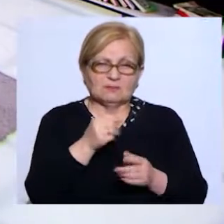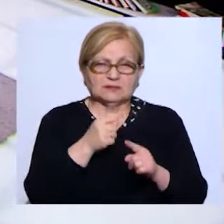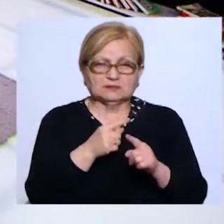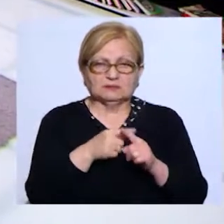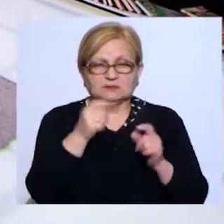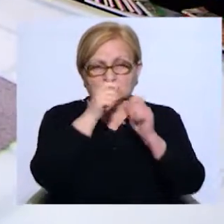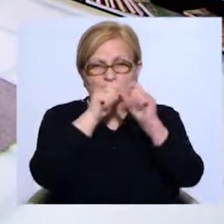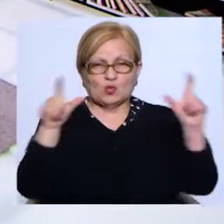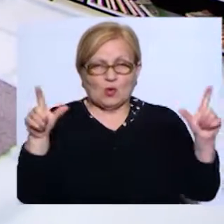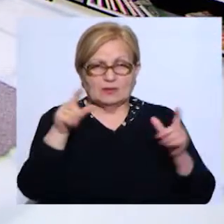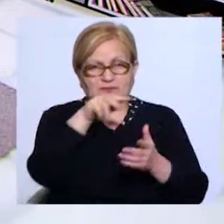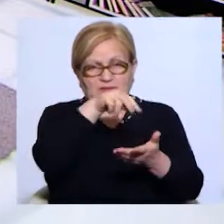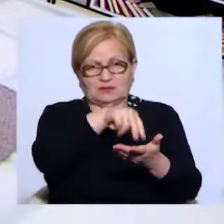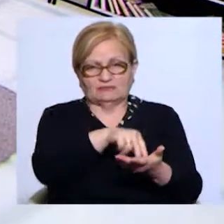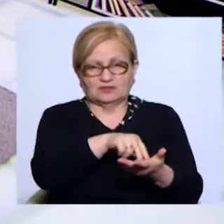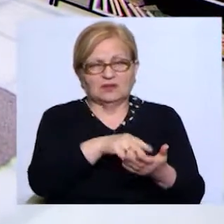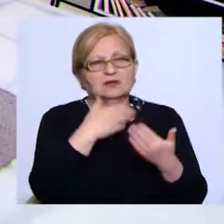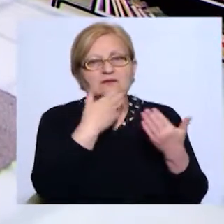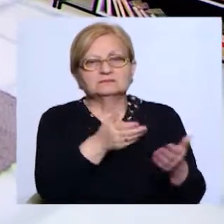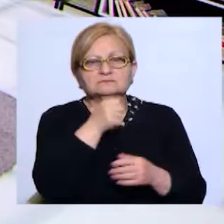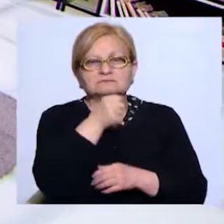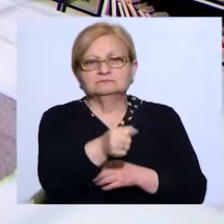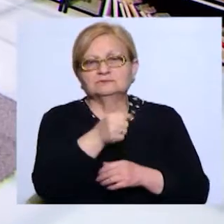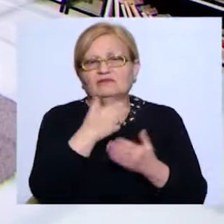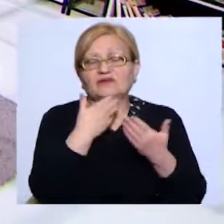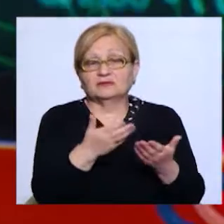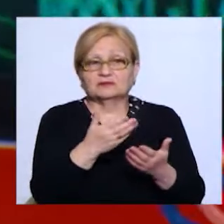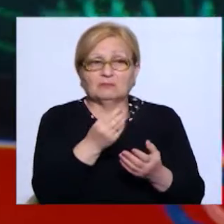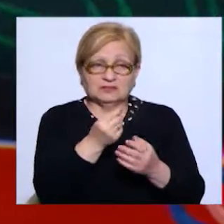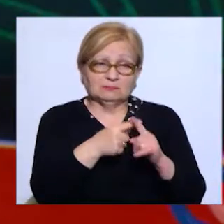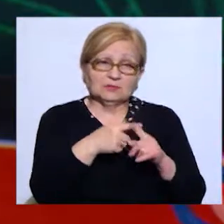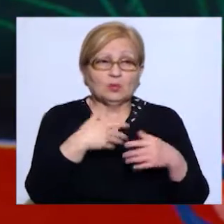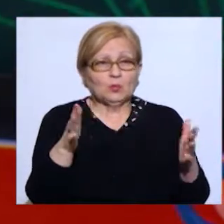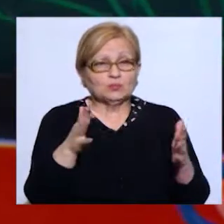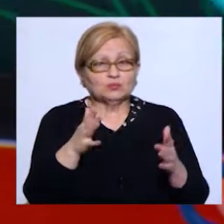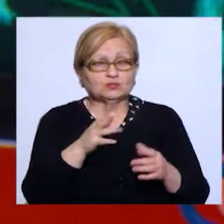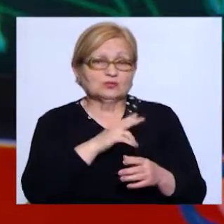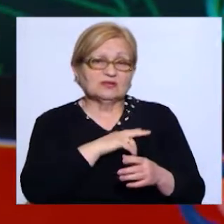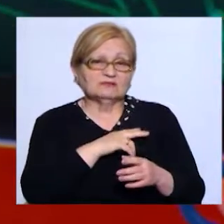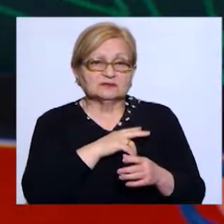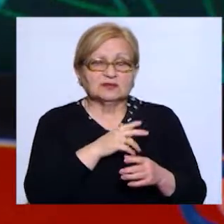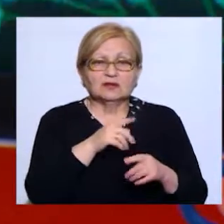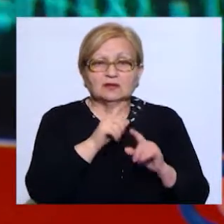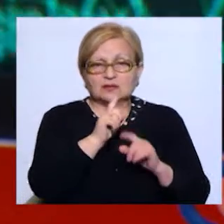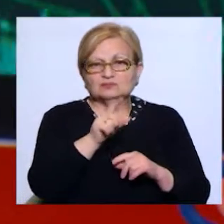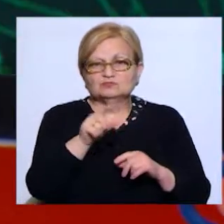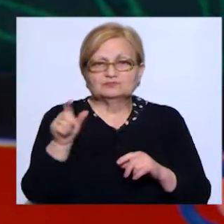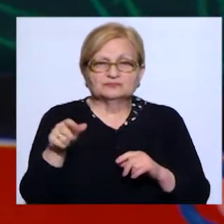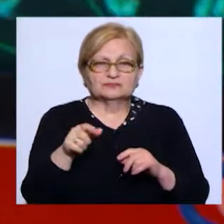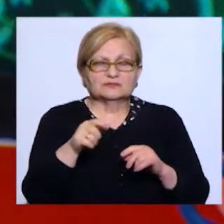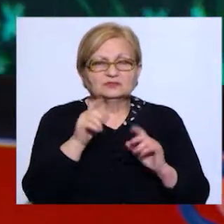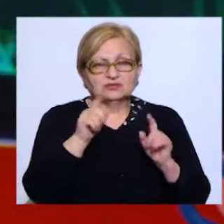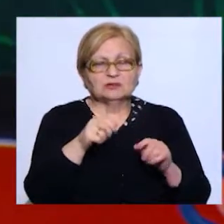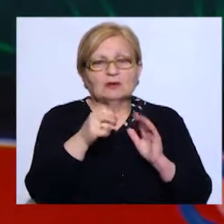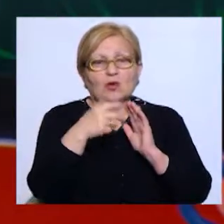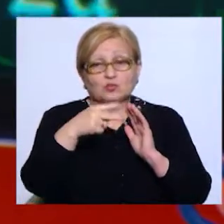და ვეკითხები, რომ აი მათემატიკა უფრო გიყვართ თუ ნებისმიერი სხვა საგანი. ანუ და ვთქვათ 20 ბავშვიდან 19-მა, 18-მა მითხო, რომ